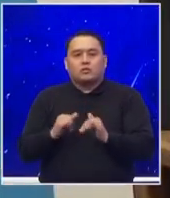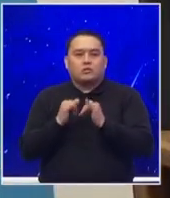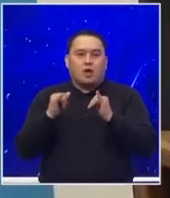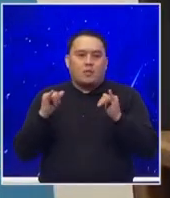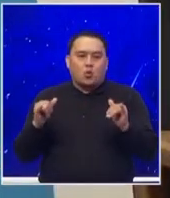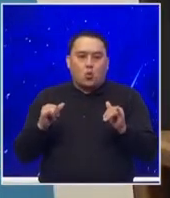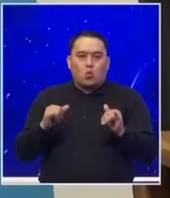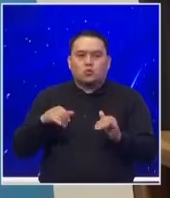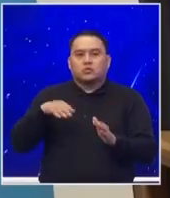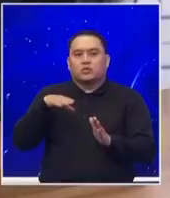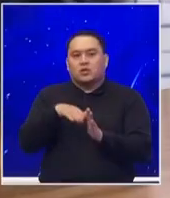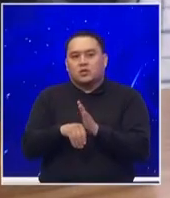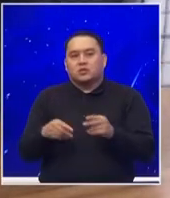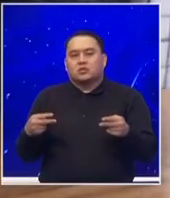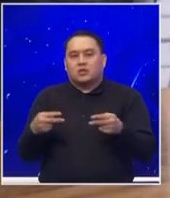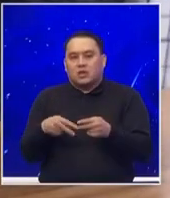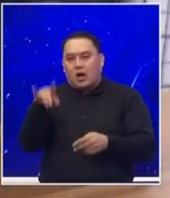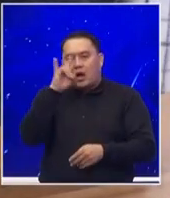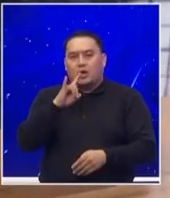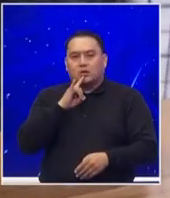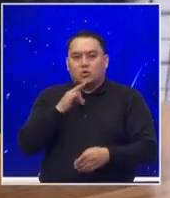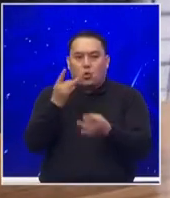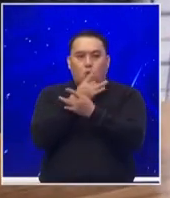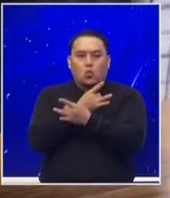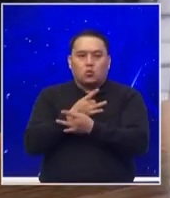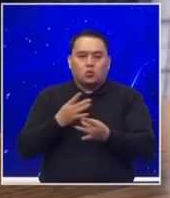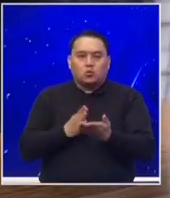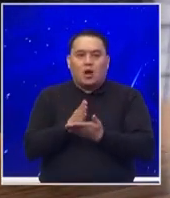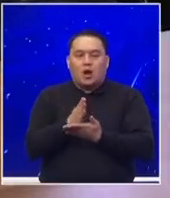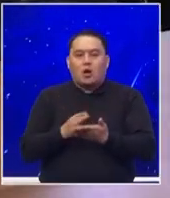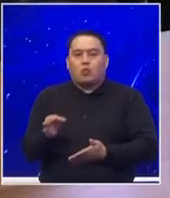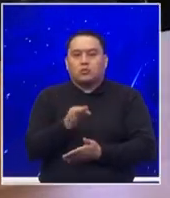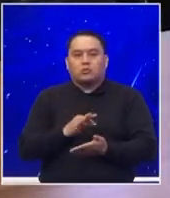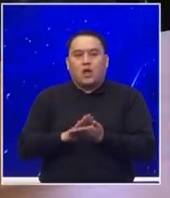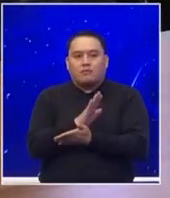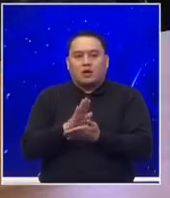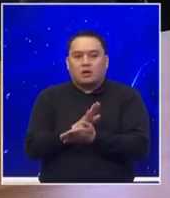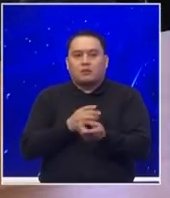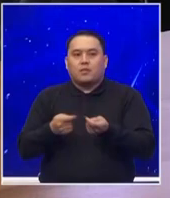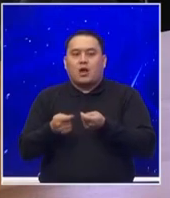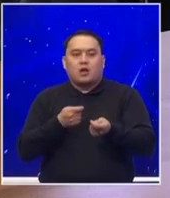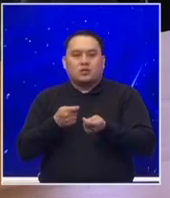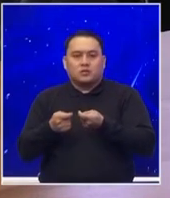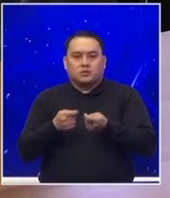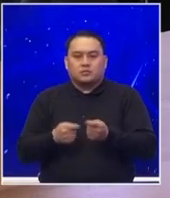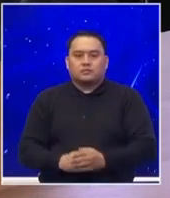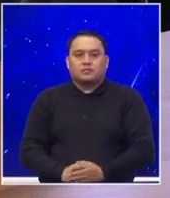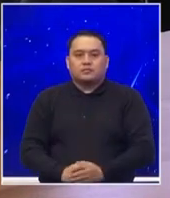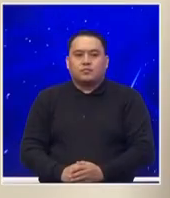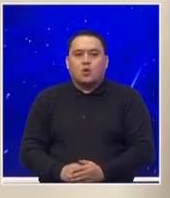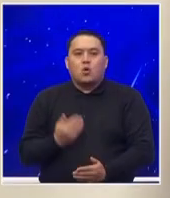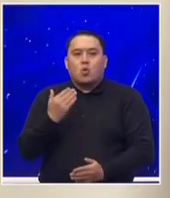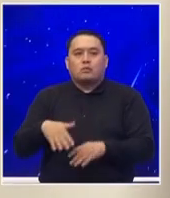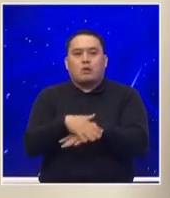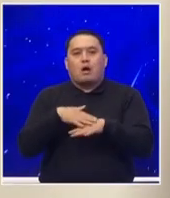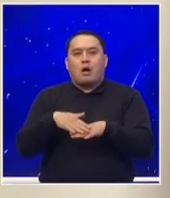үлес қосумен тең дейді Қазақстан Республикасының мәдениет қайраткері, облыстық Жетісу газетінің бас редакторы Әміре Әрін. Ол